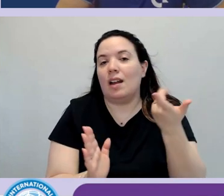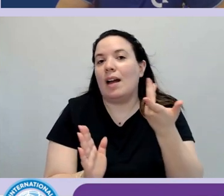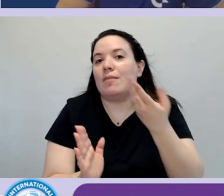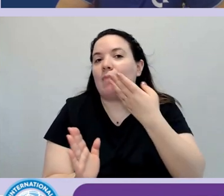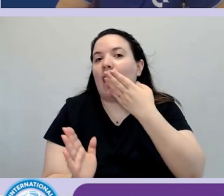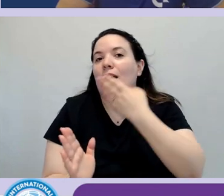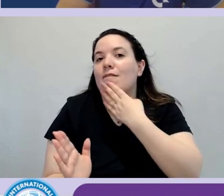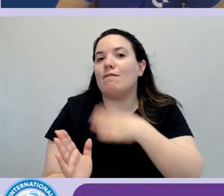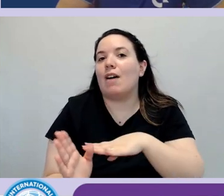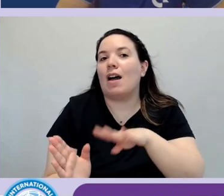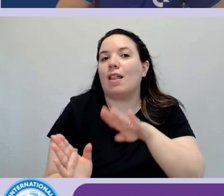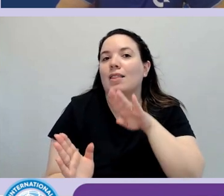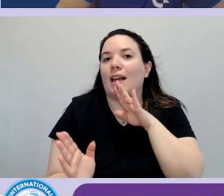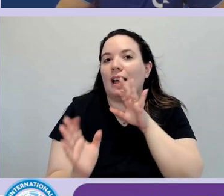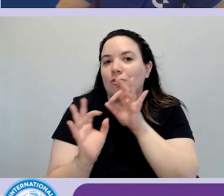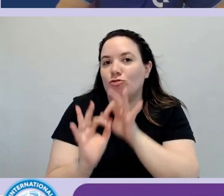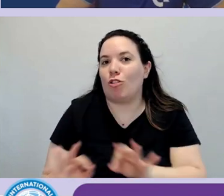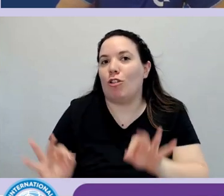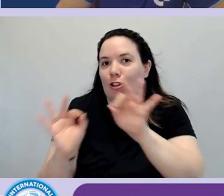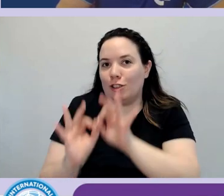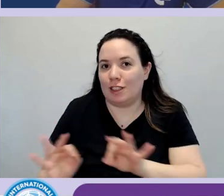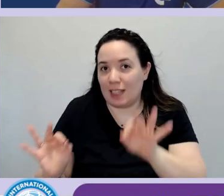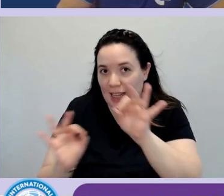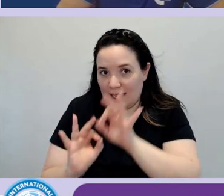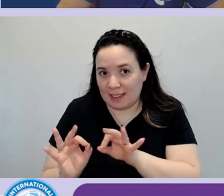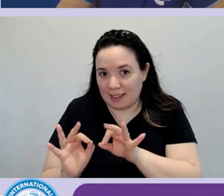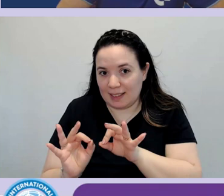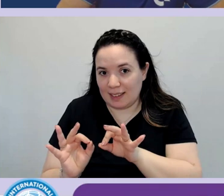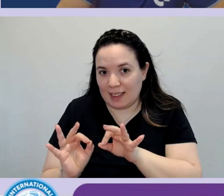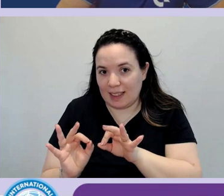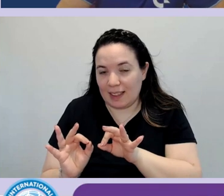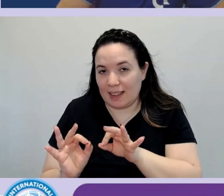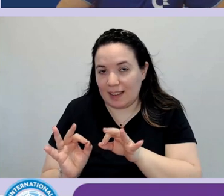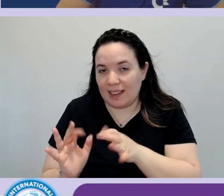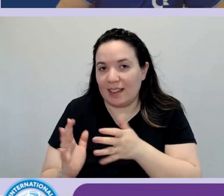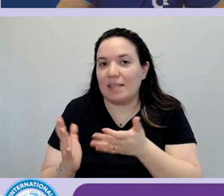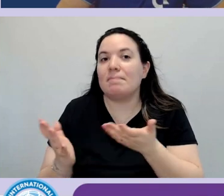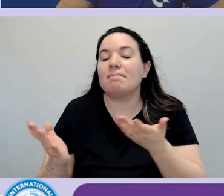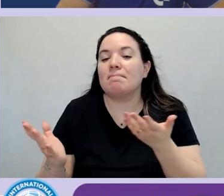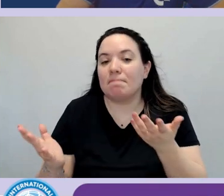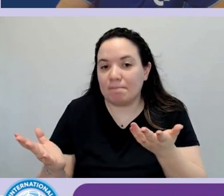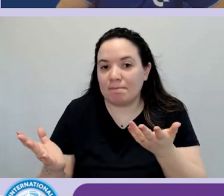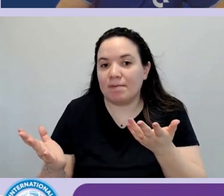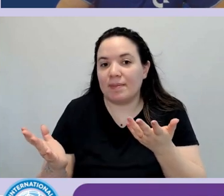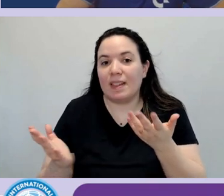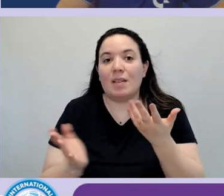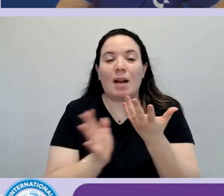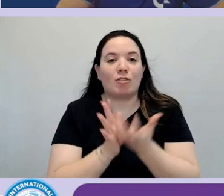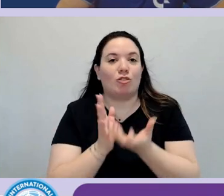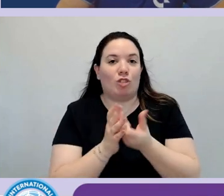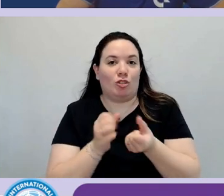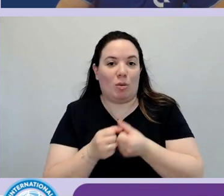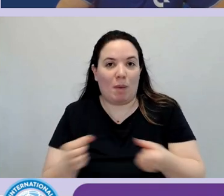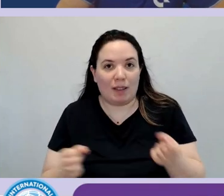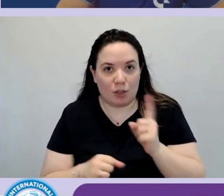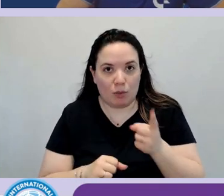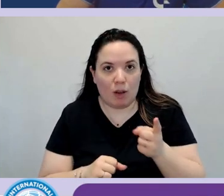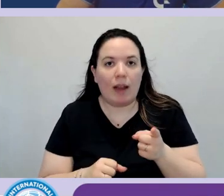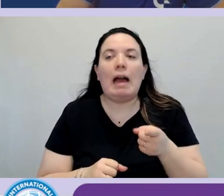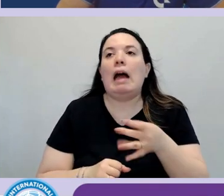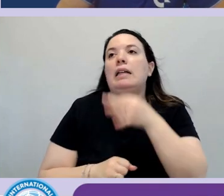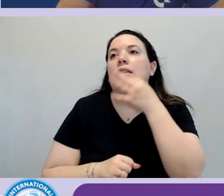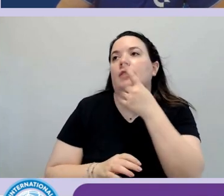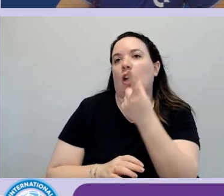e non diciamo utile alla alla risoluzione delle problematiche il concetto di base però non deve essere una